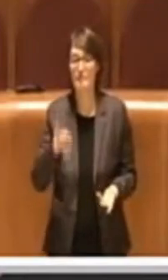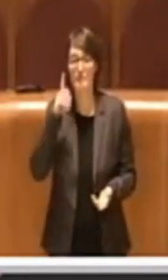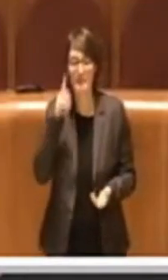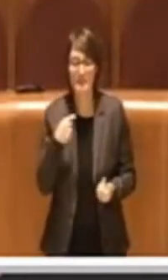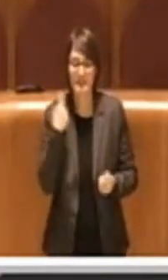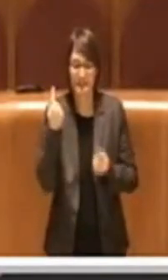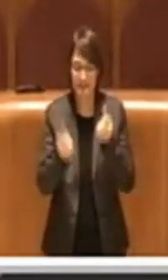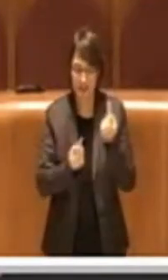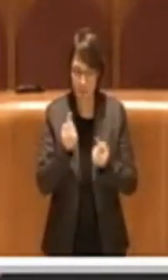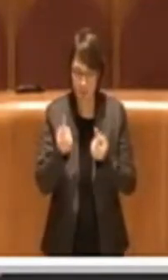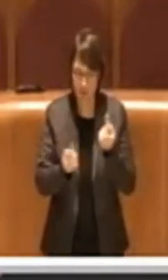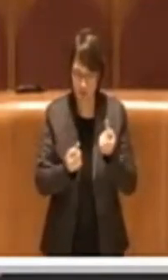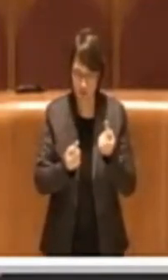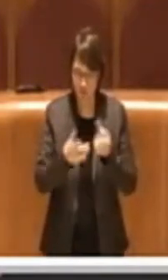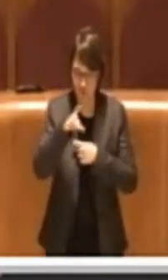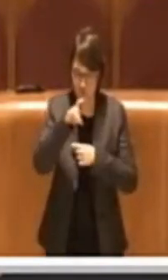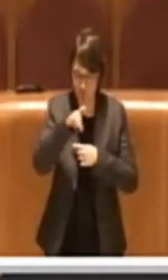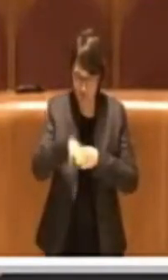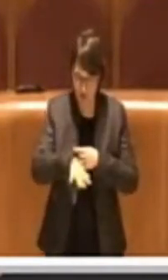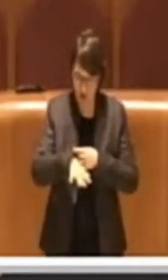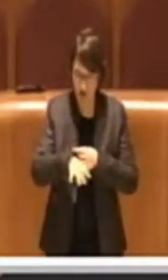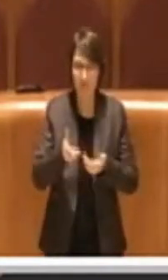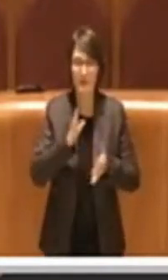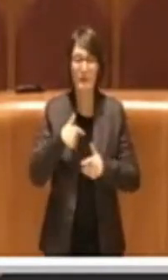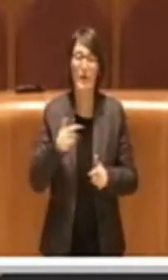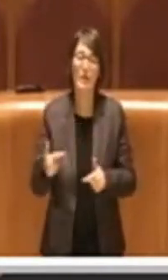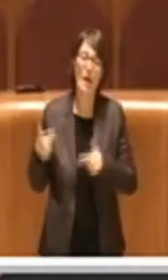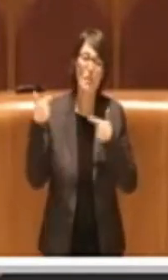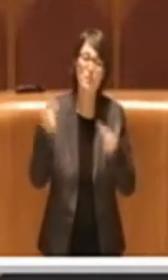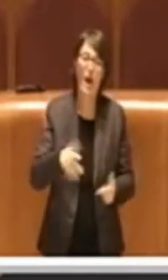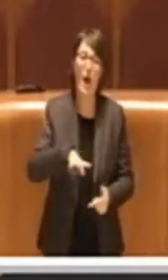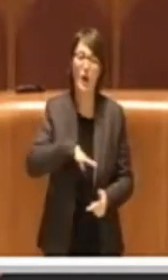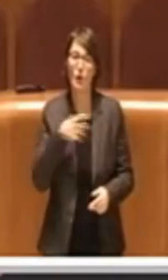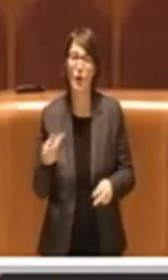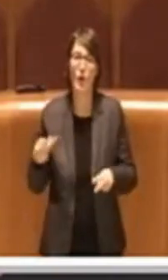esistente comporti ulteriore dolore a chi ne è stato